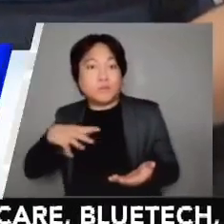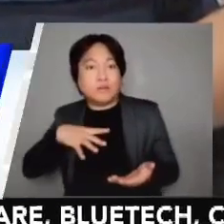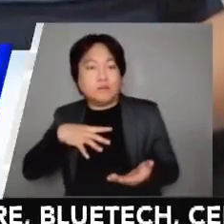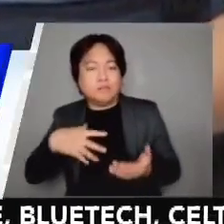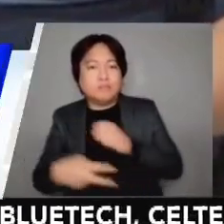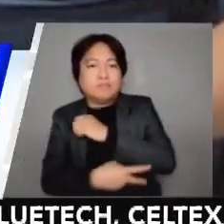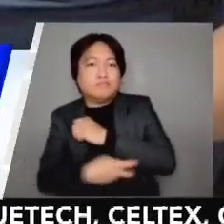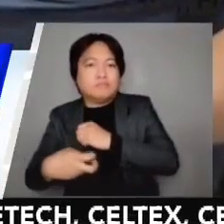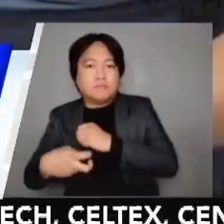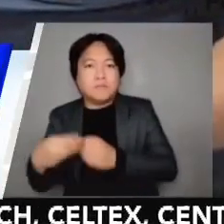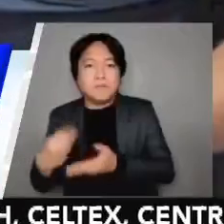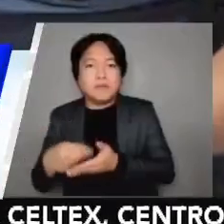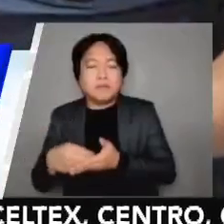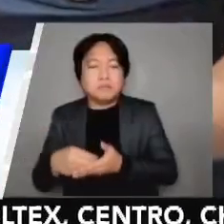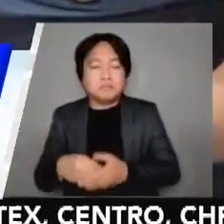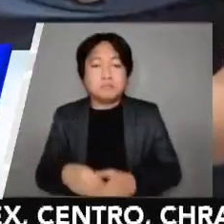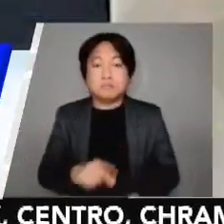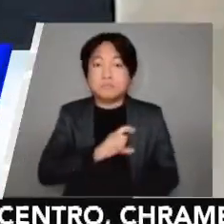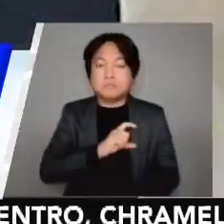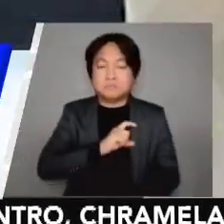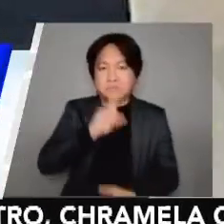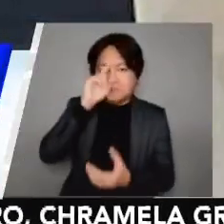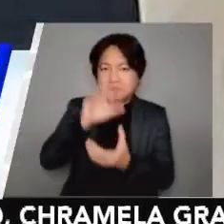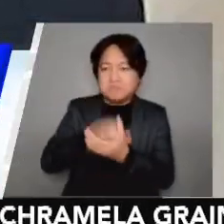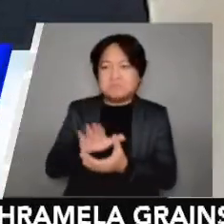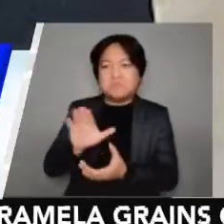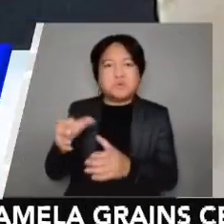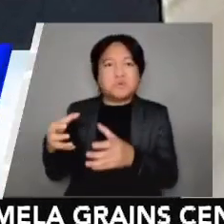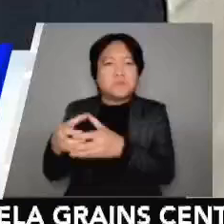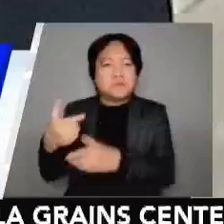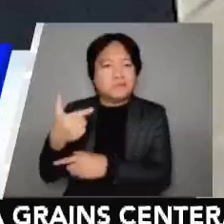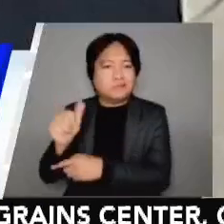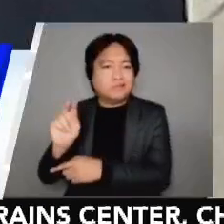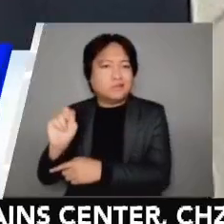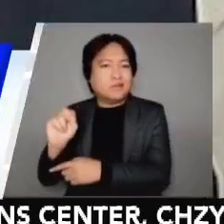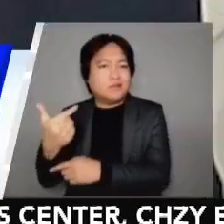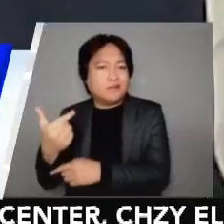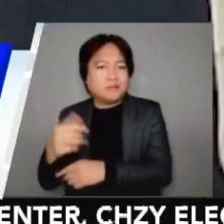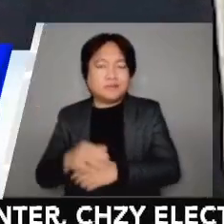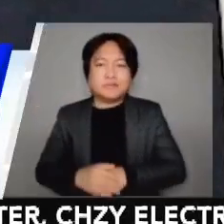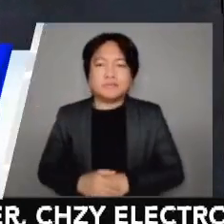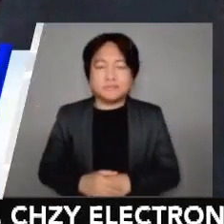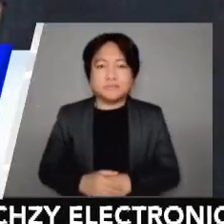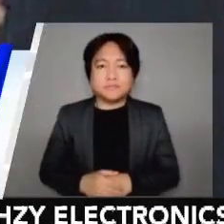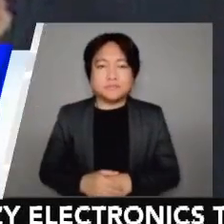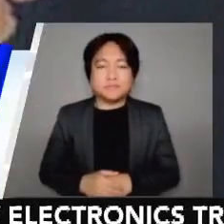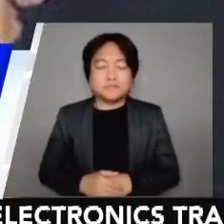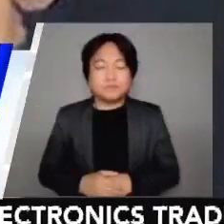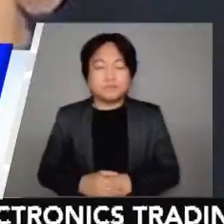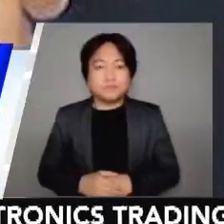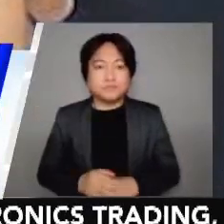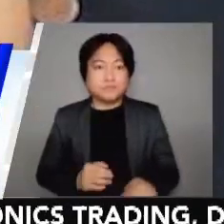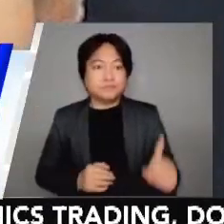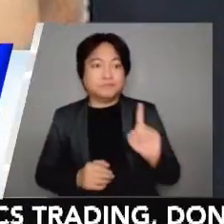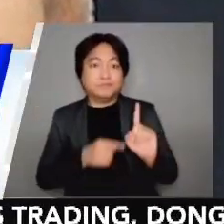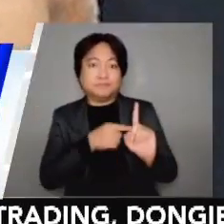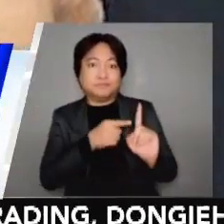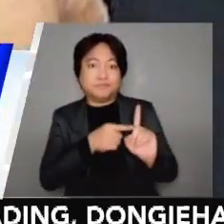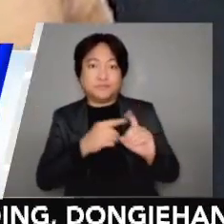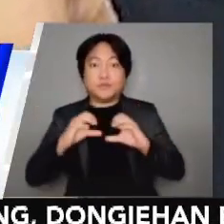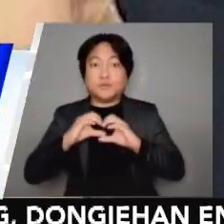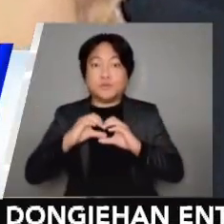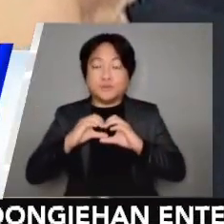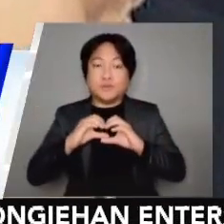na miyembro ng Budol Gang ang mga salarin. Tumangging magpaunlak ng panayam sa GMA Integrated News ang biktima. Patuloy ang investigasyon